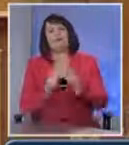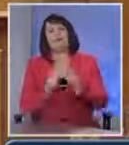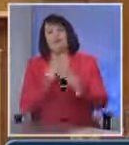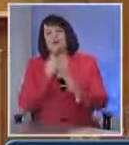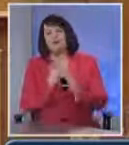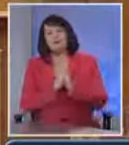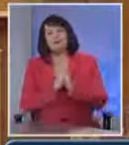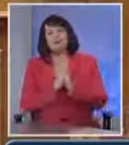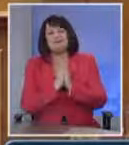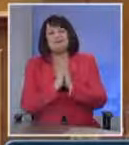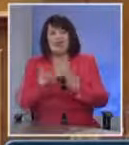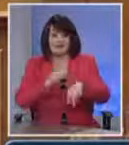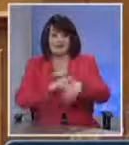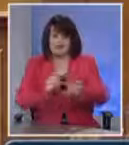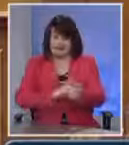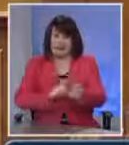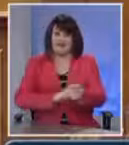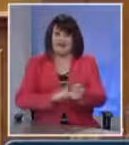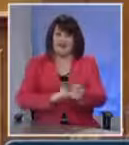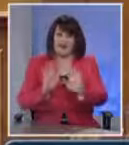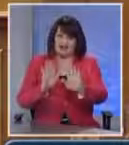Αν νευριάζετε από τώρα, έχετε να ακούσετε πολλά.